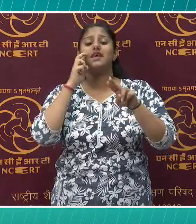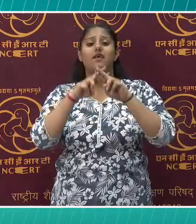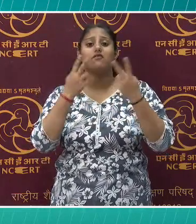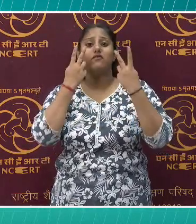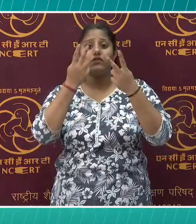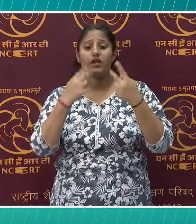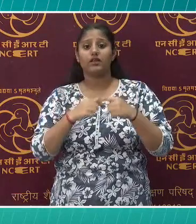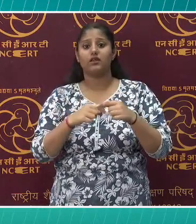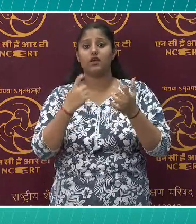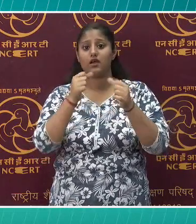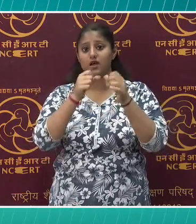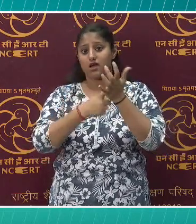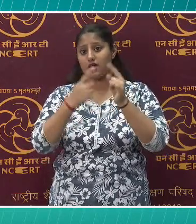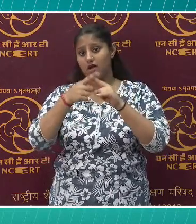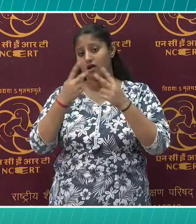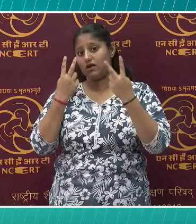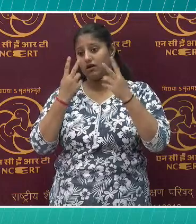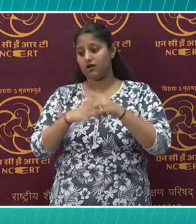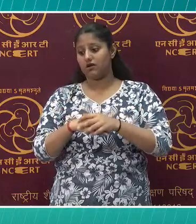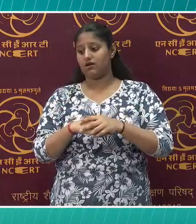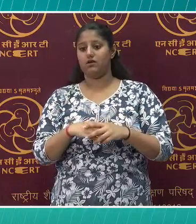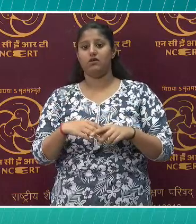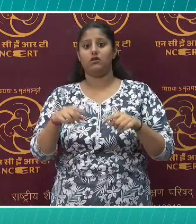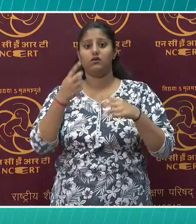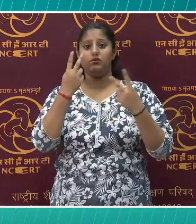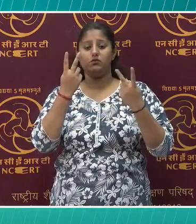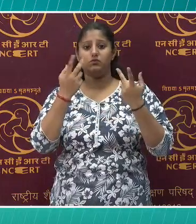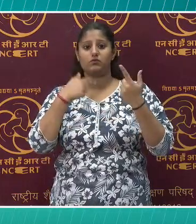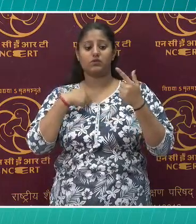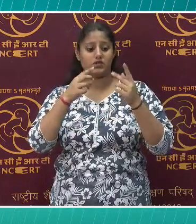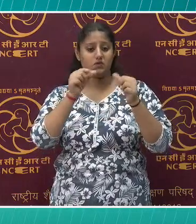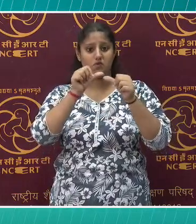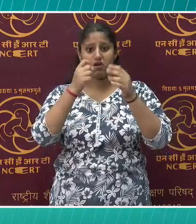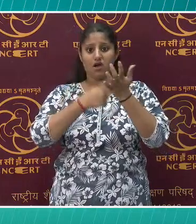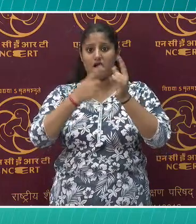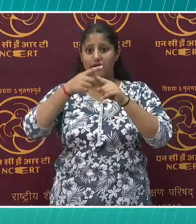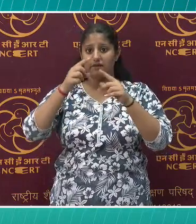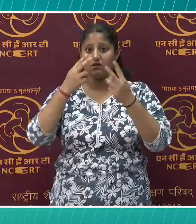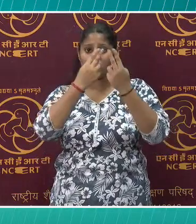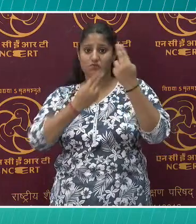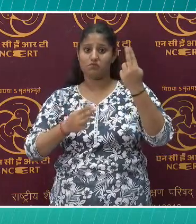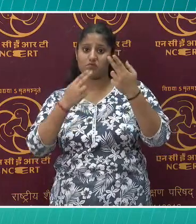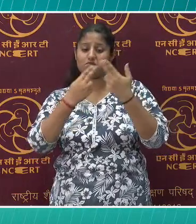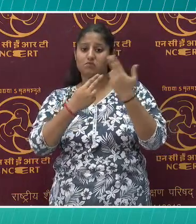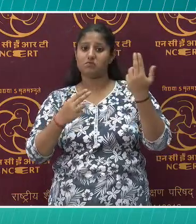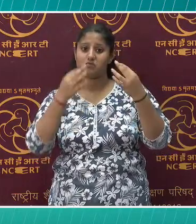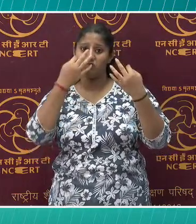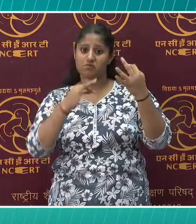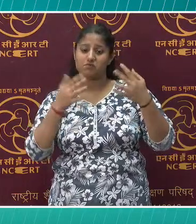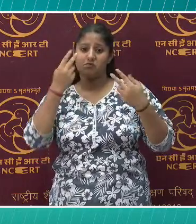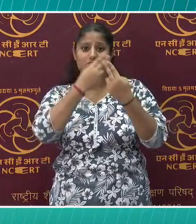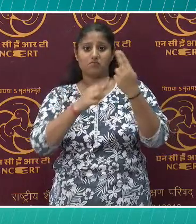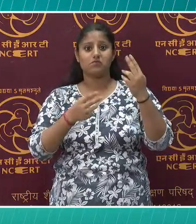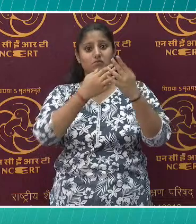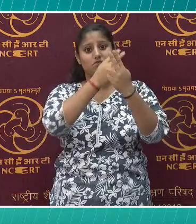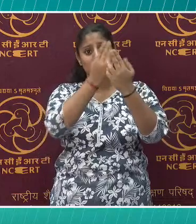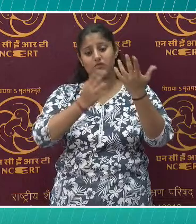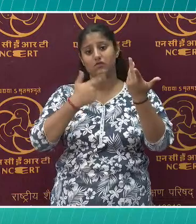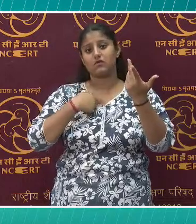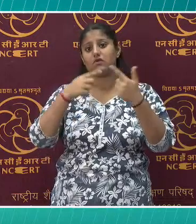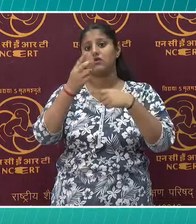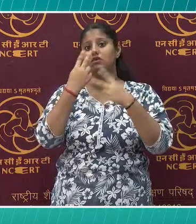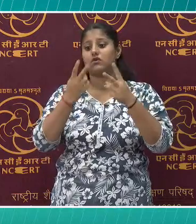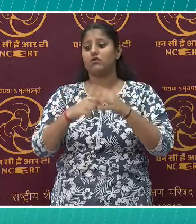आप विभिन्न सर्फेसेस पे बनाएंगे तो आप देखेंगे कि कलाकृति अलग ही रूप ले रही है. आप देखते हैं कि हमारे